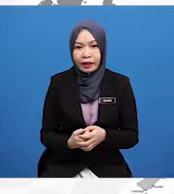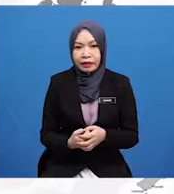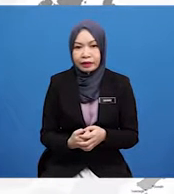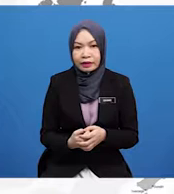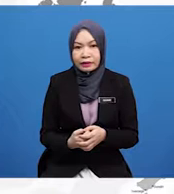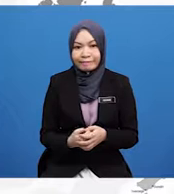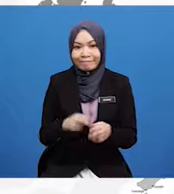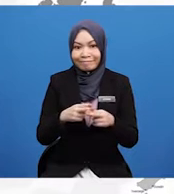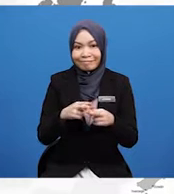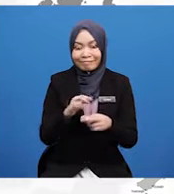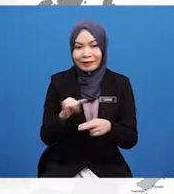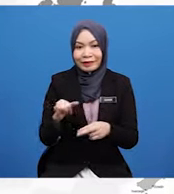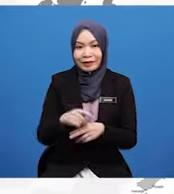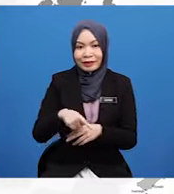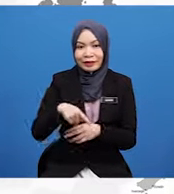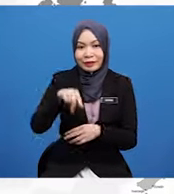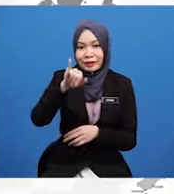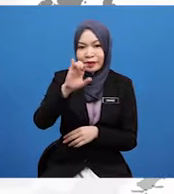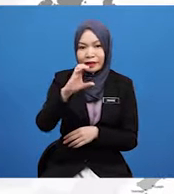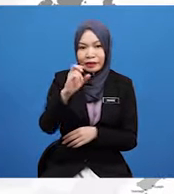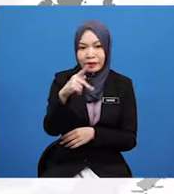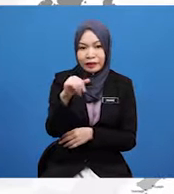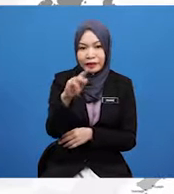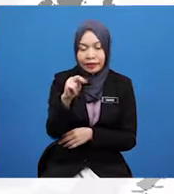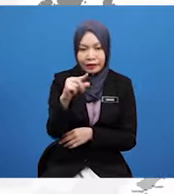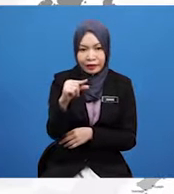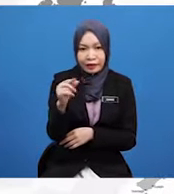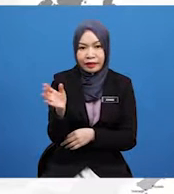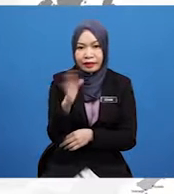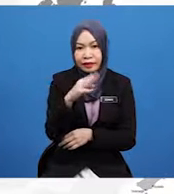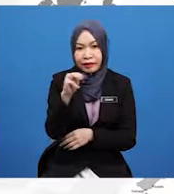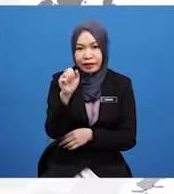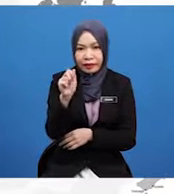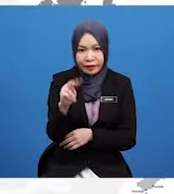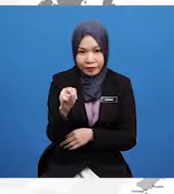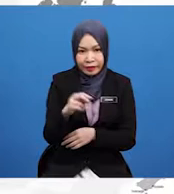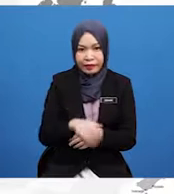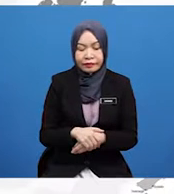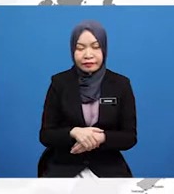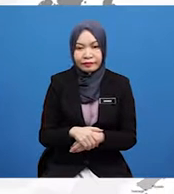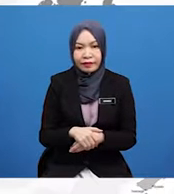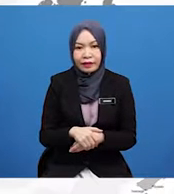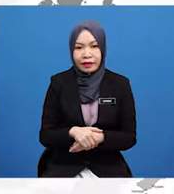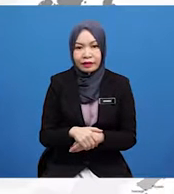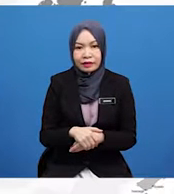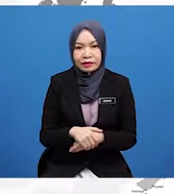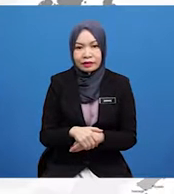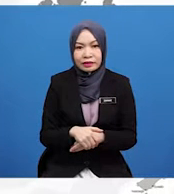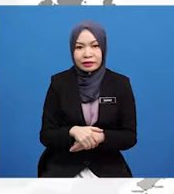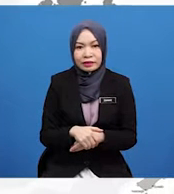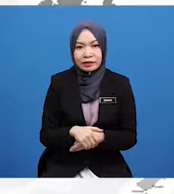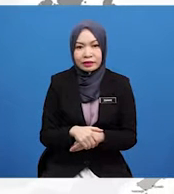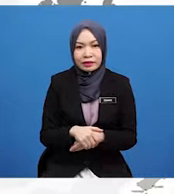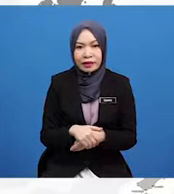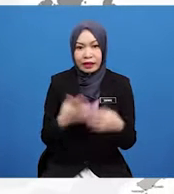di brighten lokasi peninggalan manusia prasejarah dijumpai di stonhenge